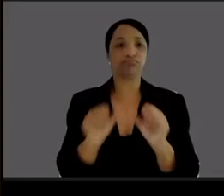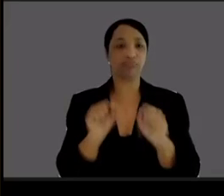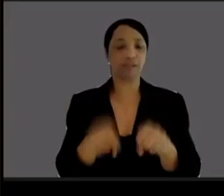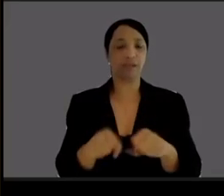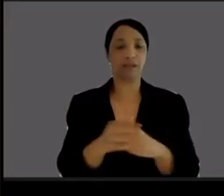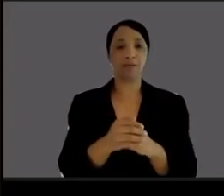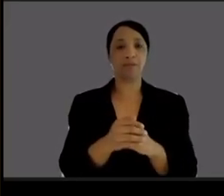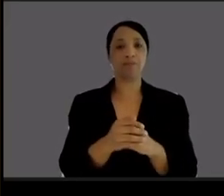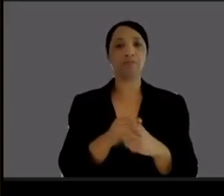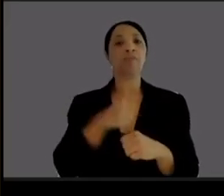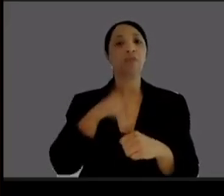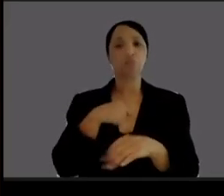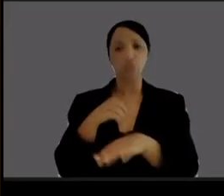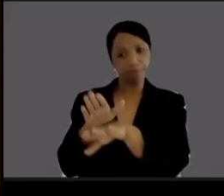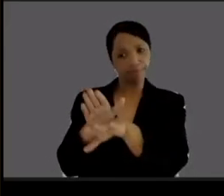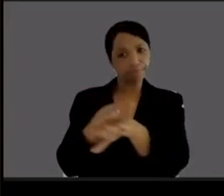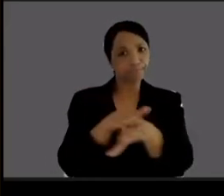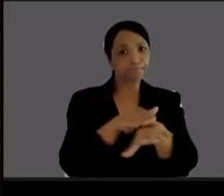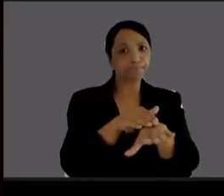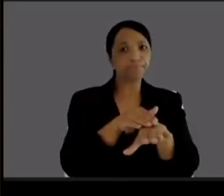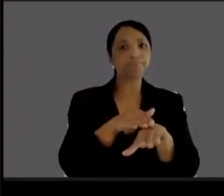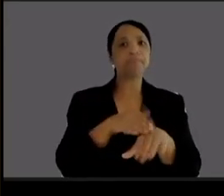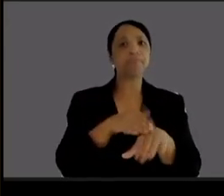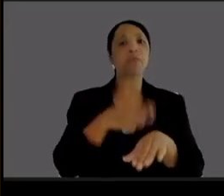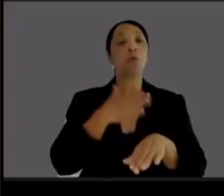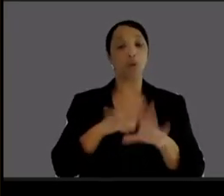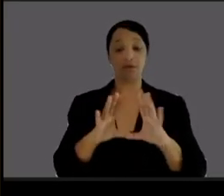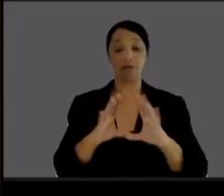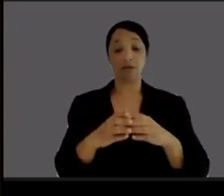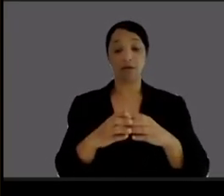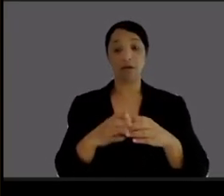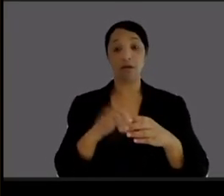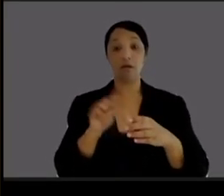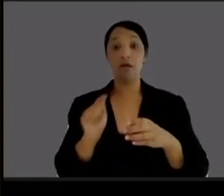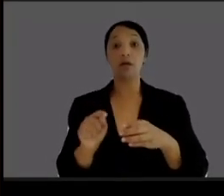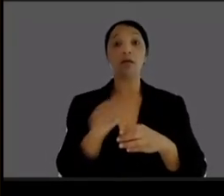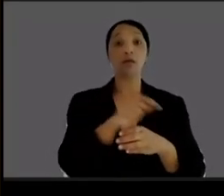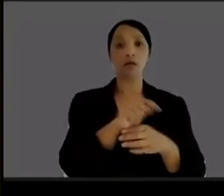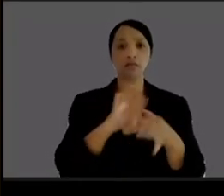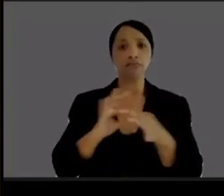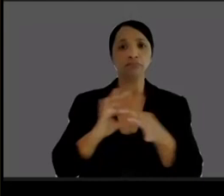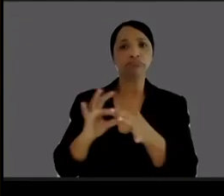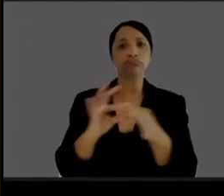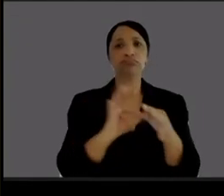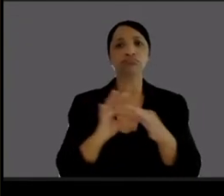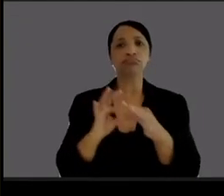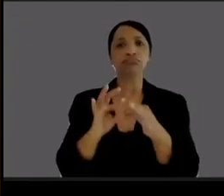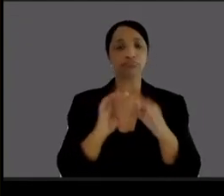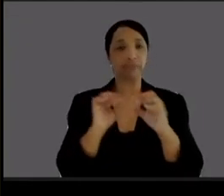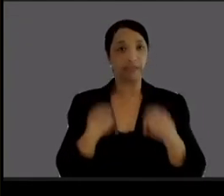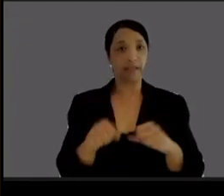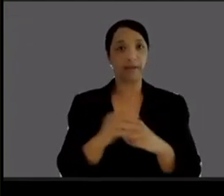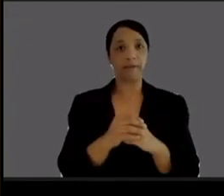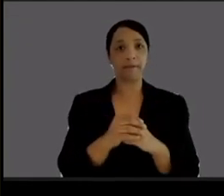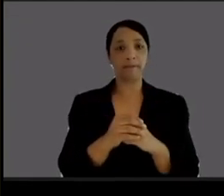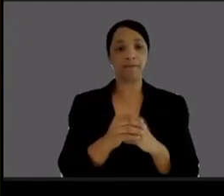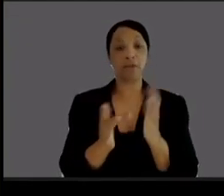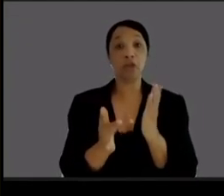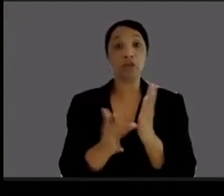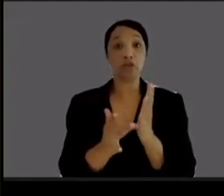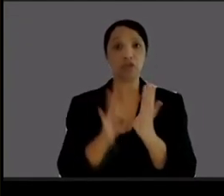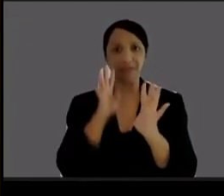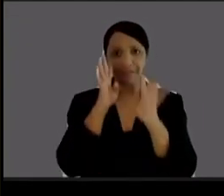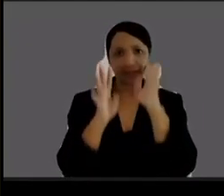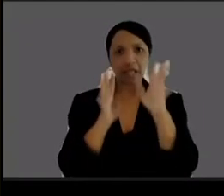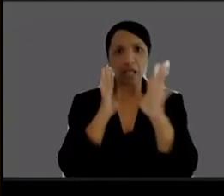により緊密なえパートナーシップや協力というものがステークホルダーの皆様の間に必要になる